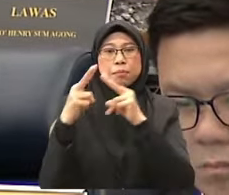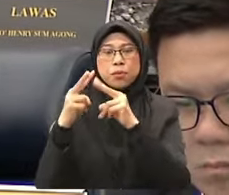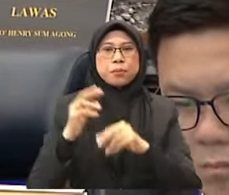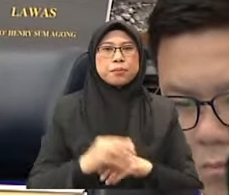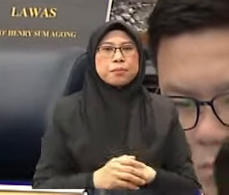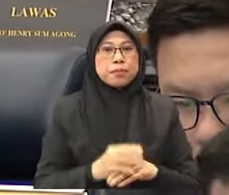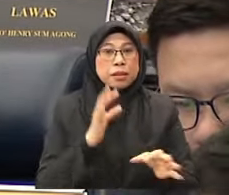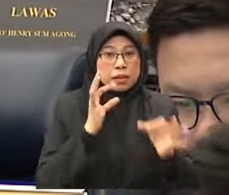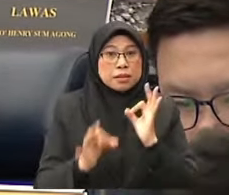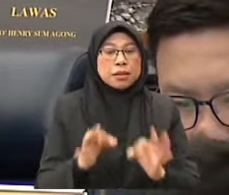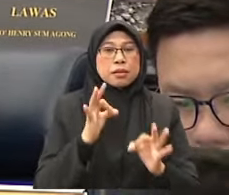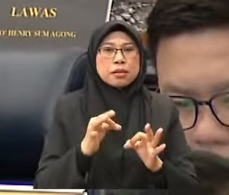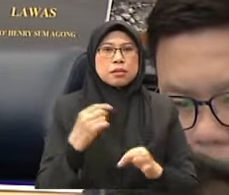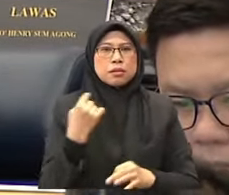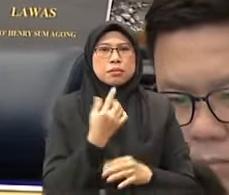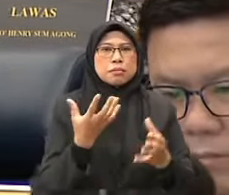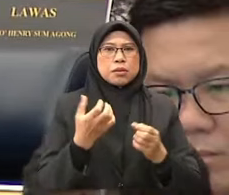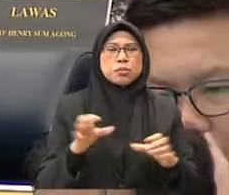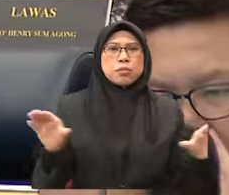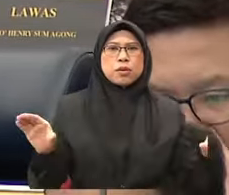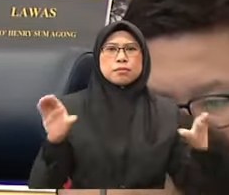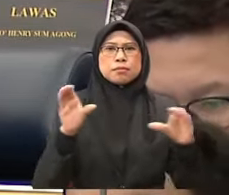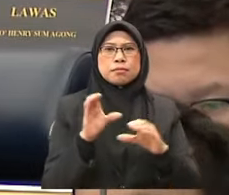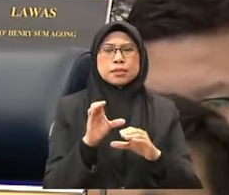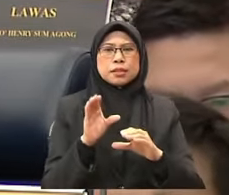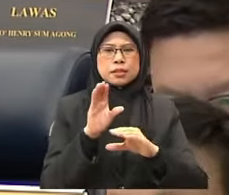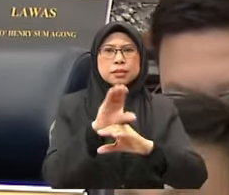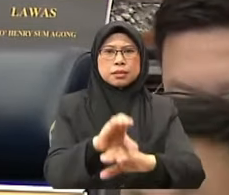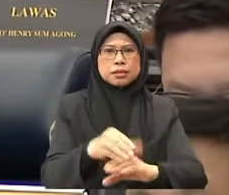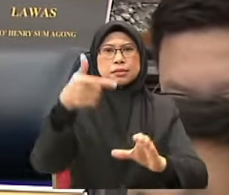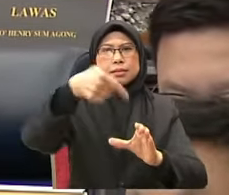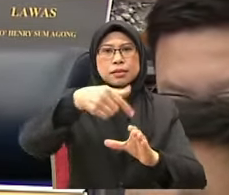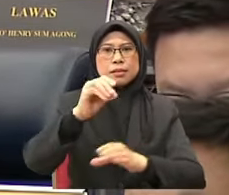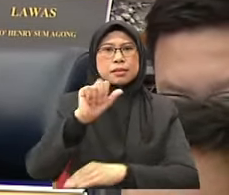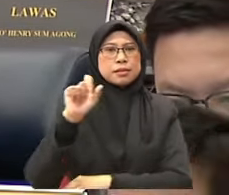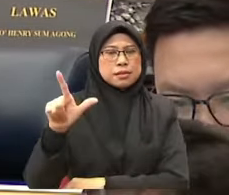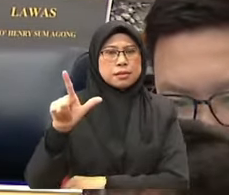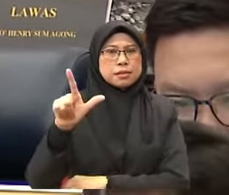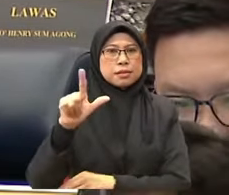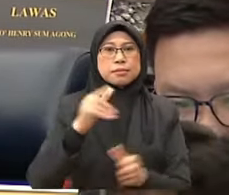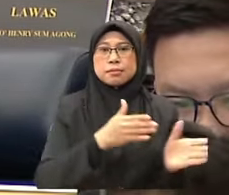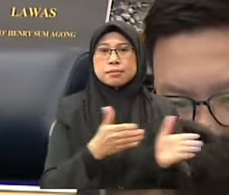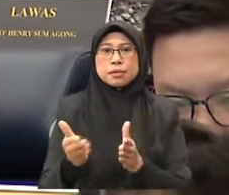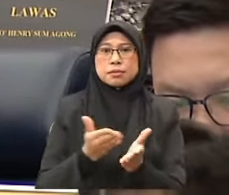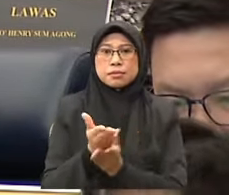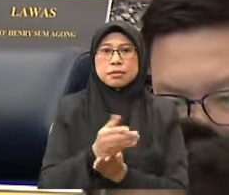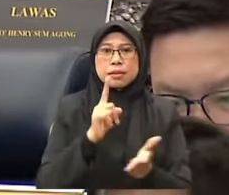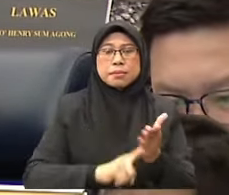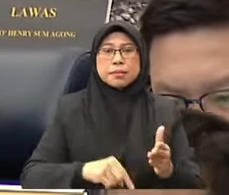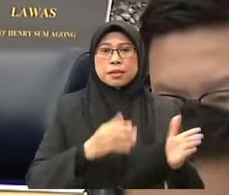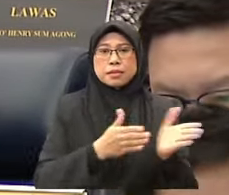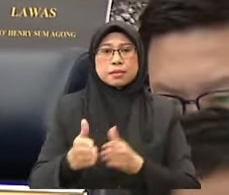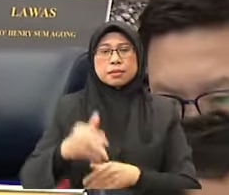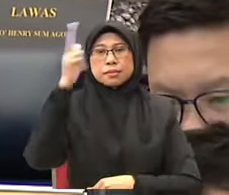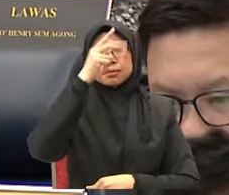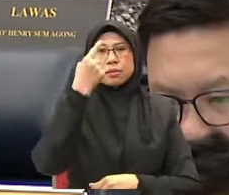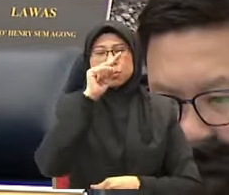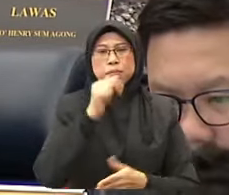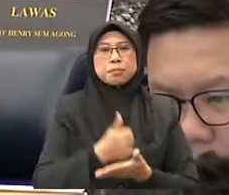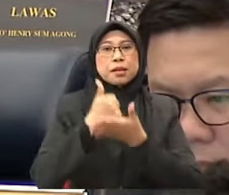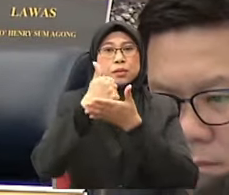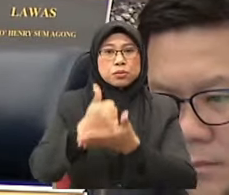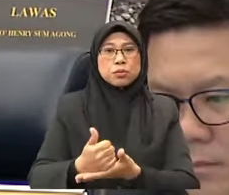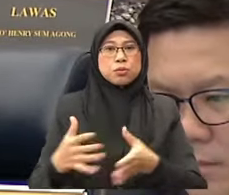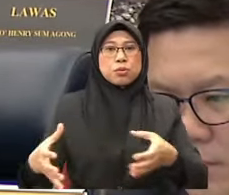hasrat merasionalkan subsidi diesel ini diteruskan, apakah rancangan kerajaan untuk membantu golongan masyarakat yang